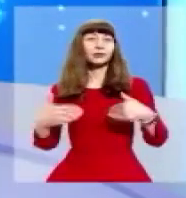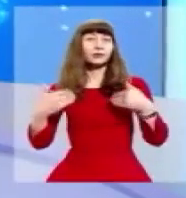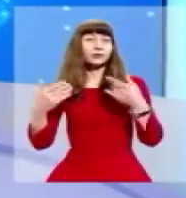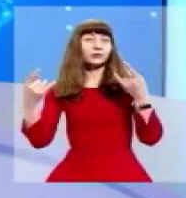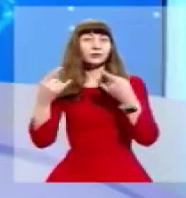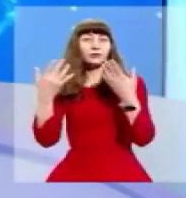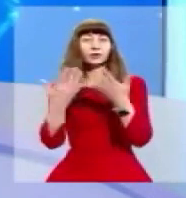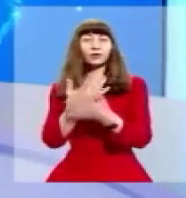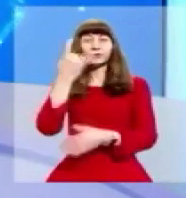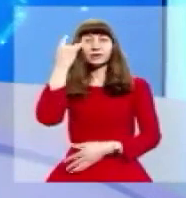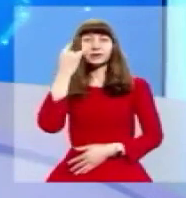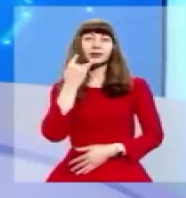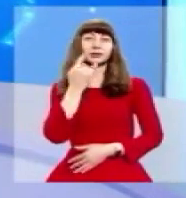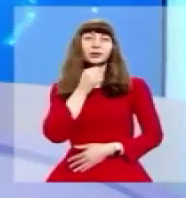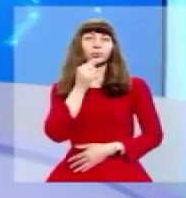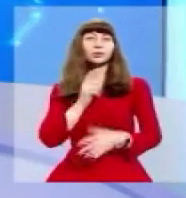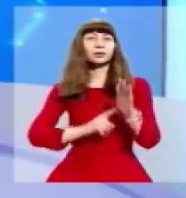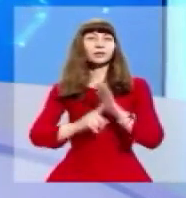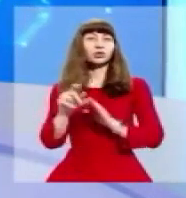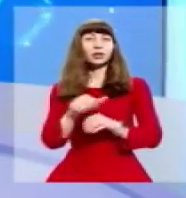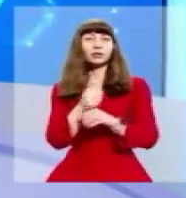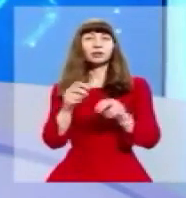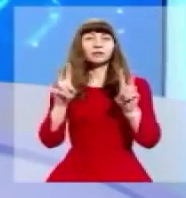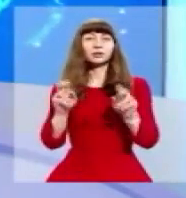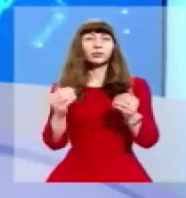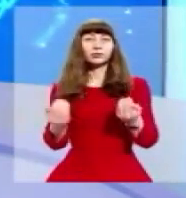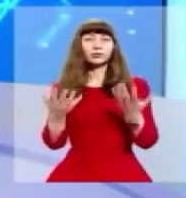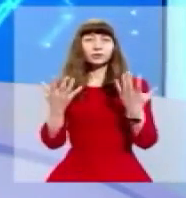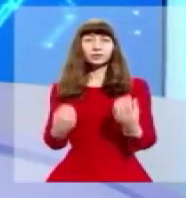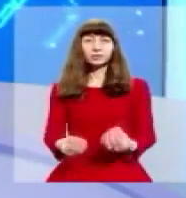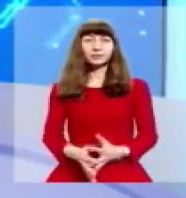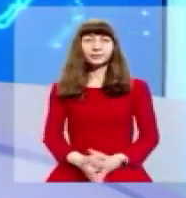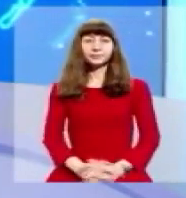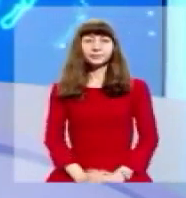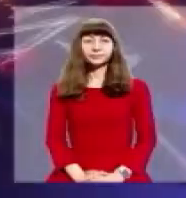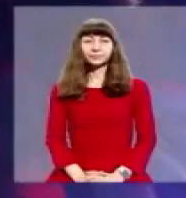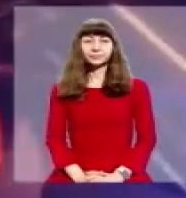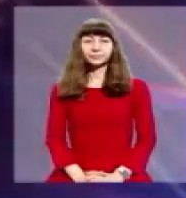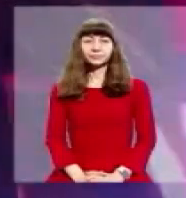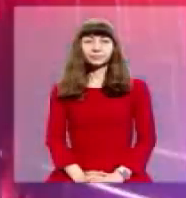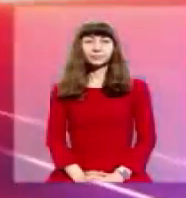Здравствуйте, в эфире новости. В студии Тамирис Распаева. Абсурд и перевод Светланы Слесарской. И сегодня в выпуске.